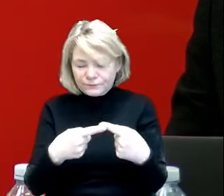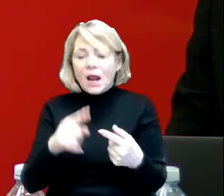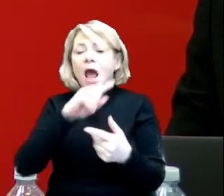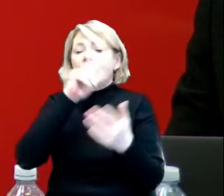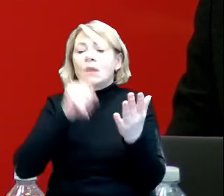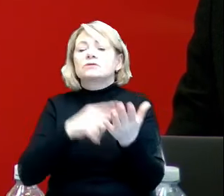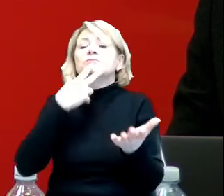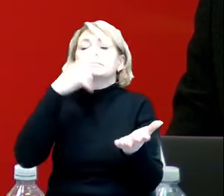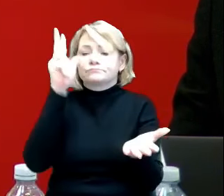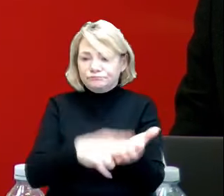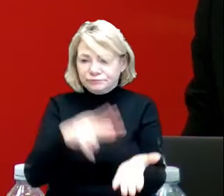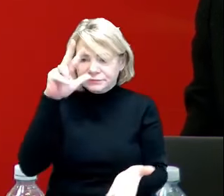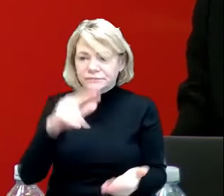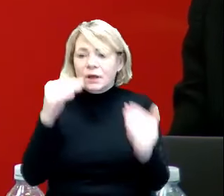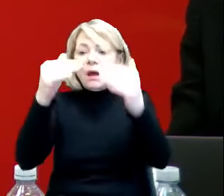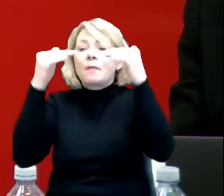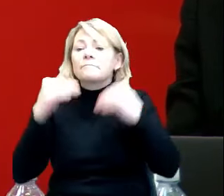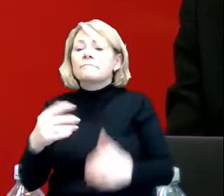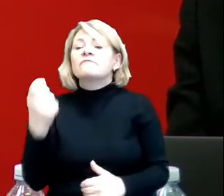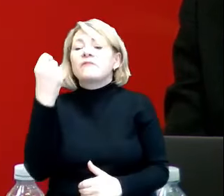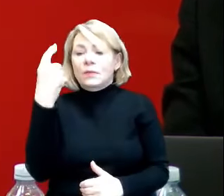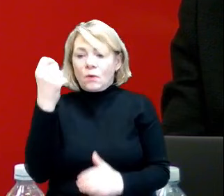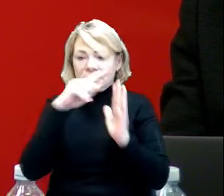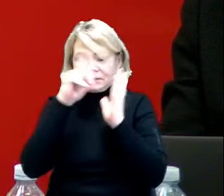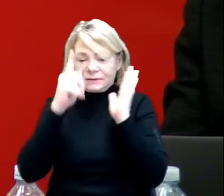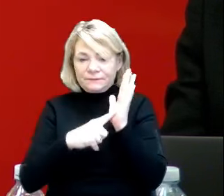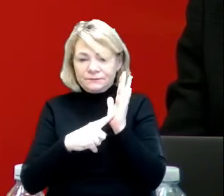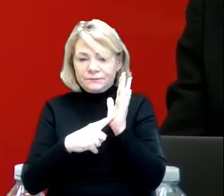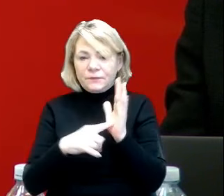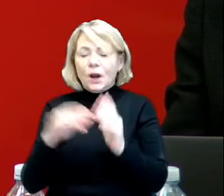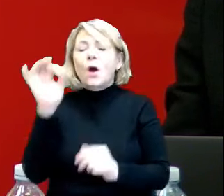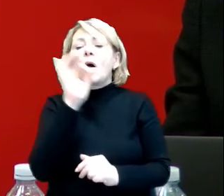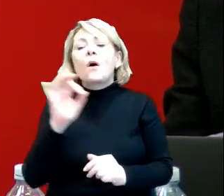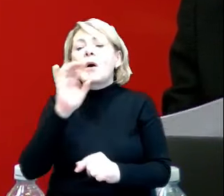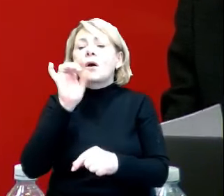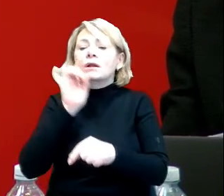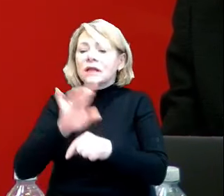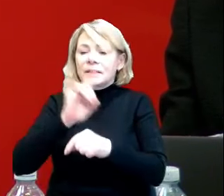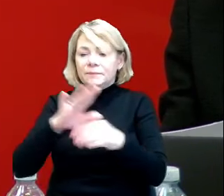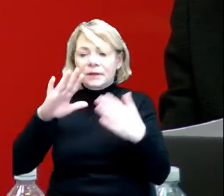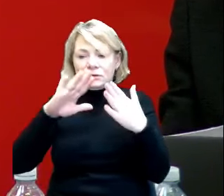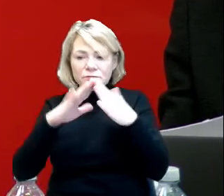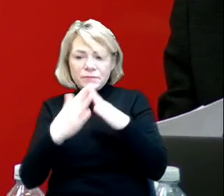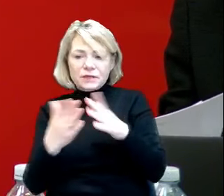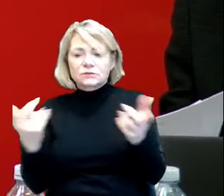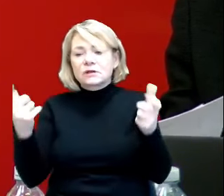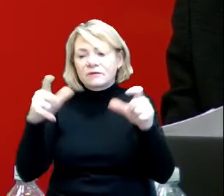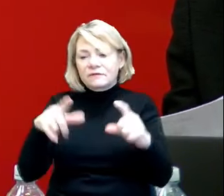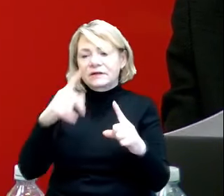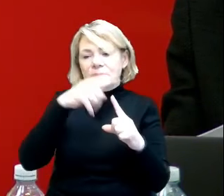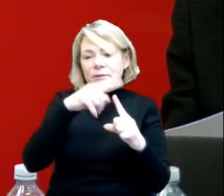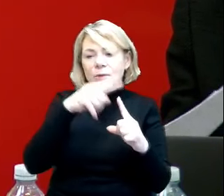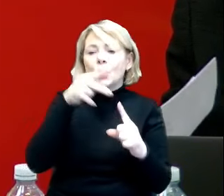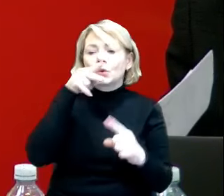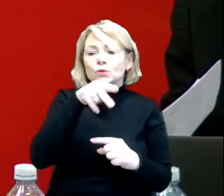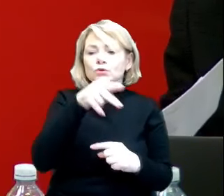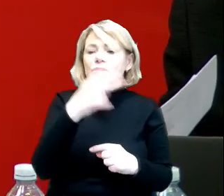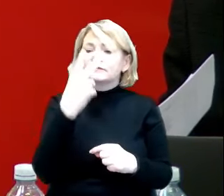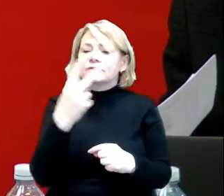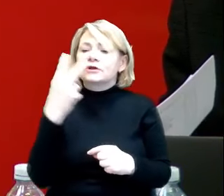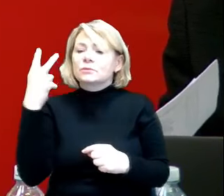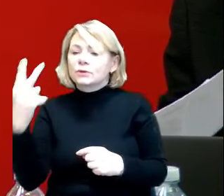darbotvarkės klausimas dėl klaipėdos miesto savivaldybės tarybos 2022 metų vasario